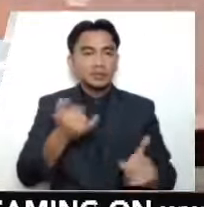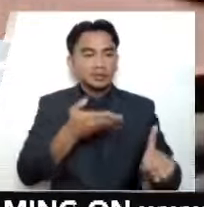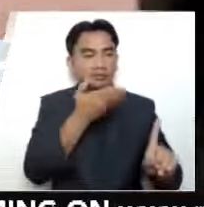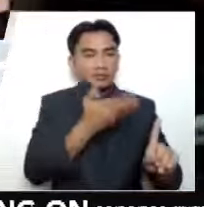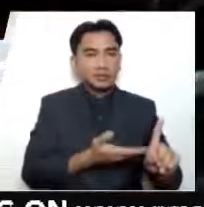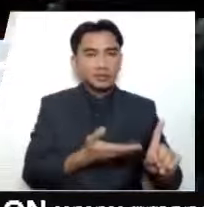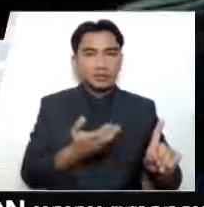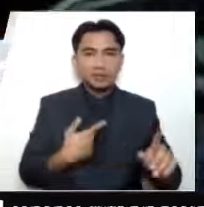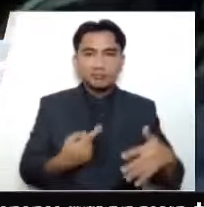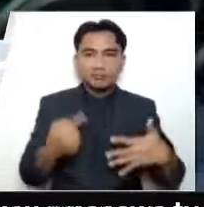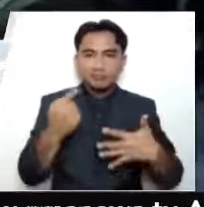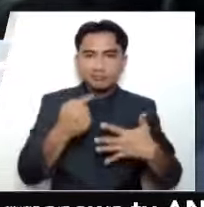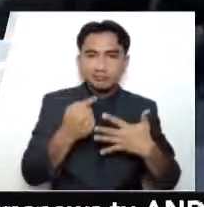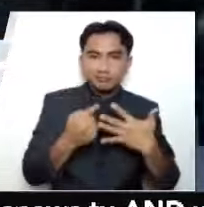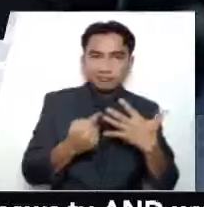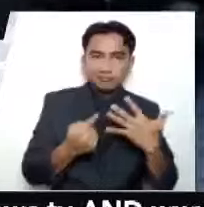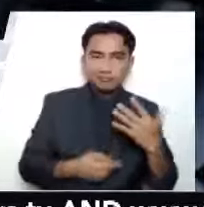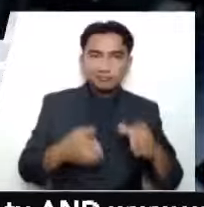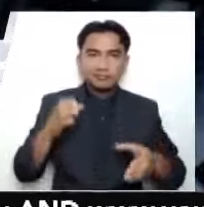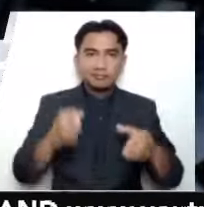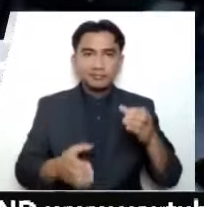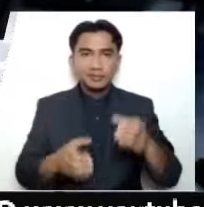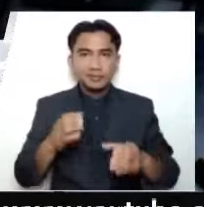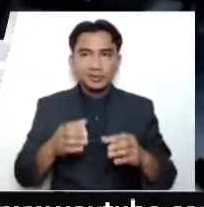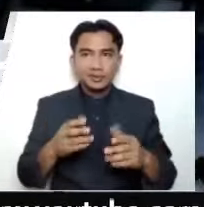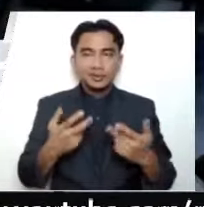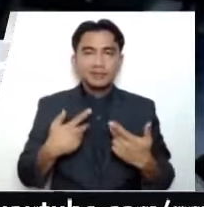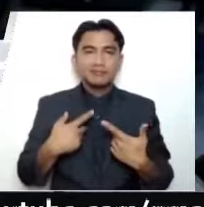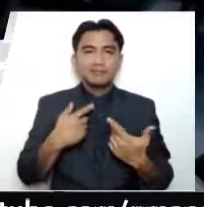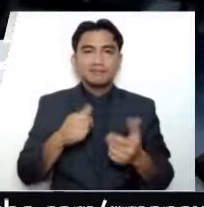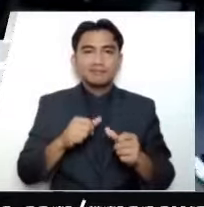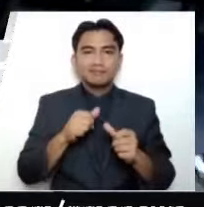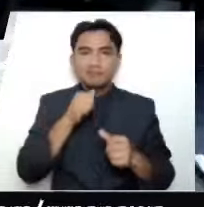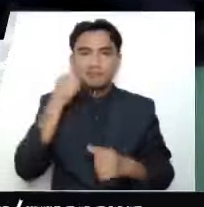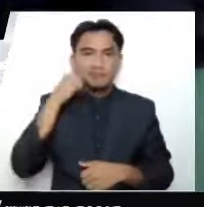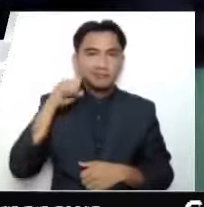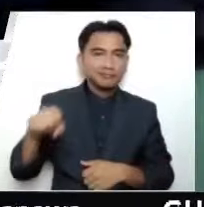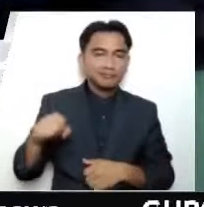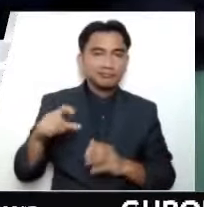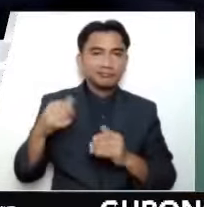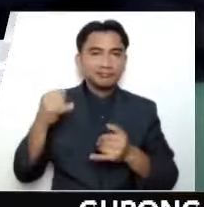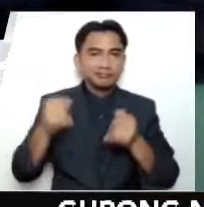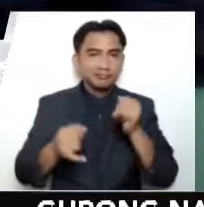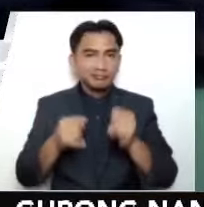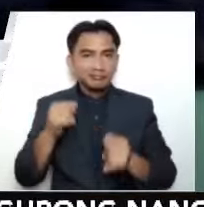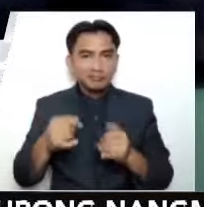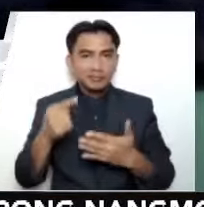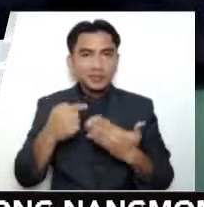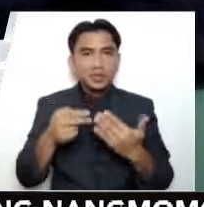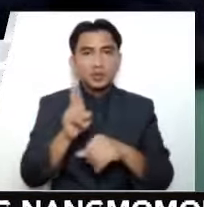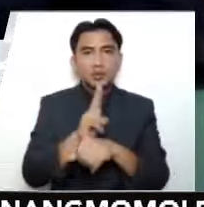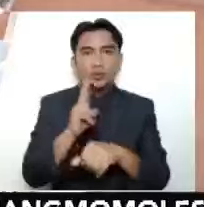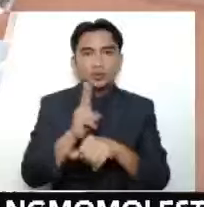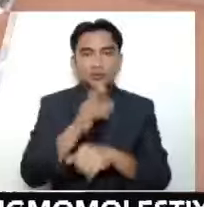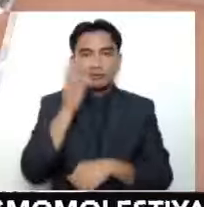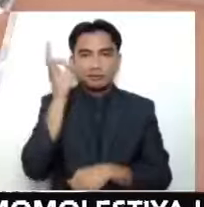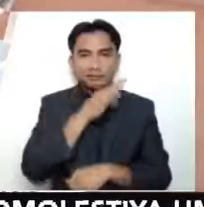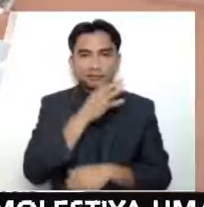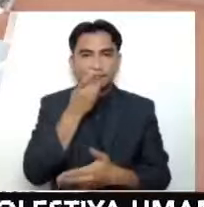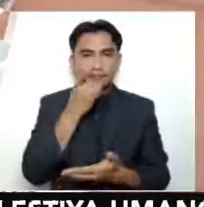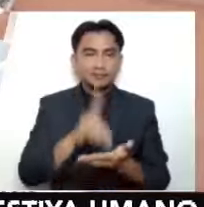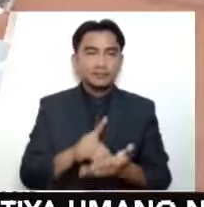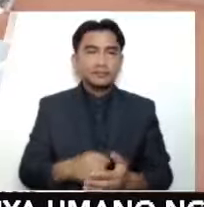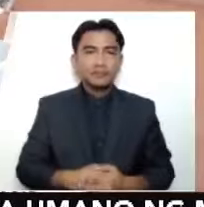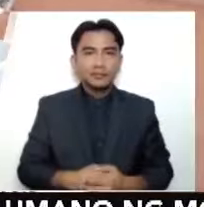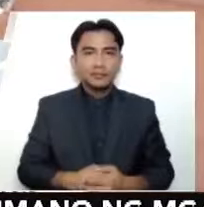perjury, obstruction of justice, falsification by a notary public, at use of falsified document. Dawit din si